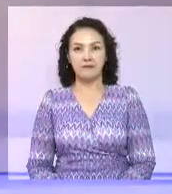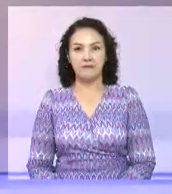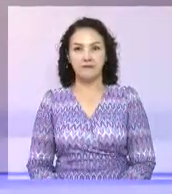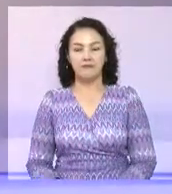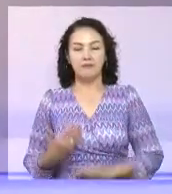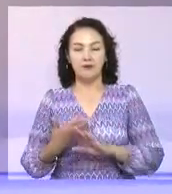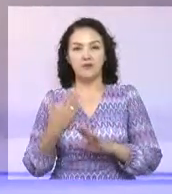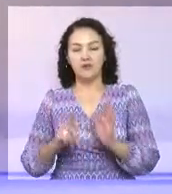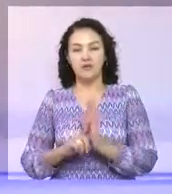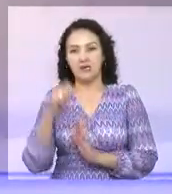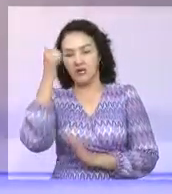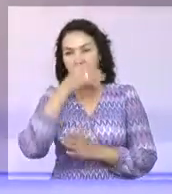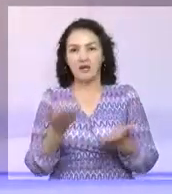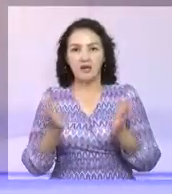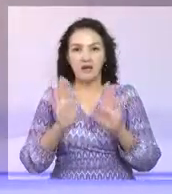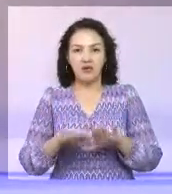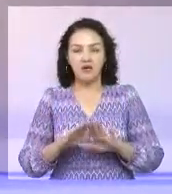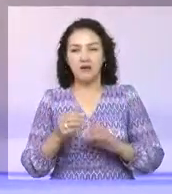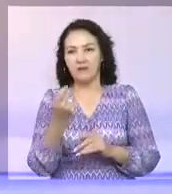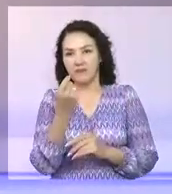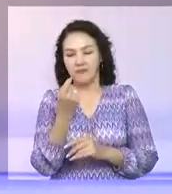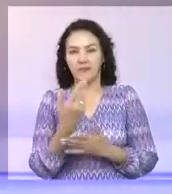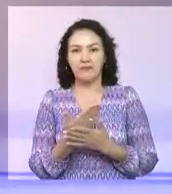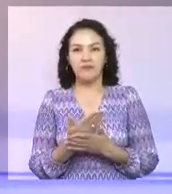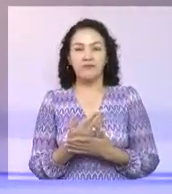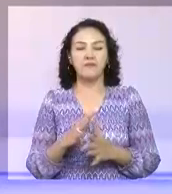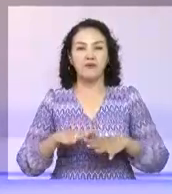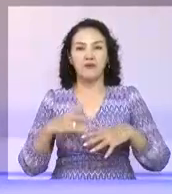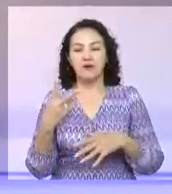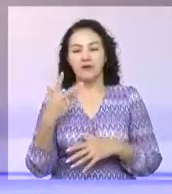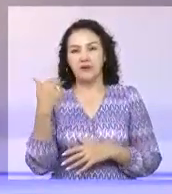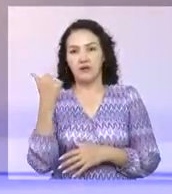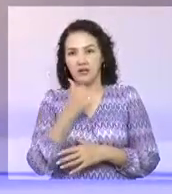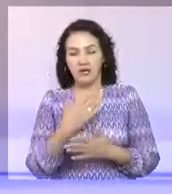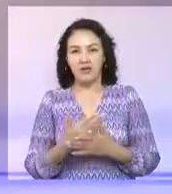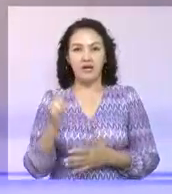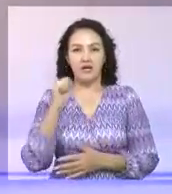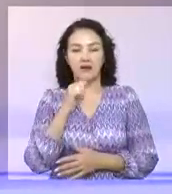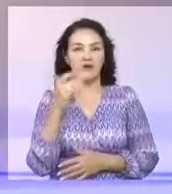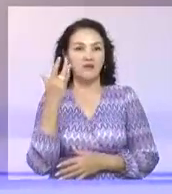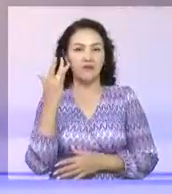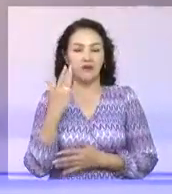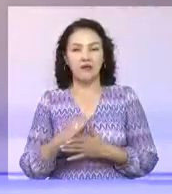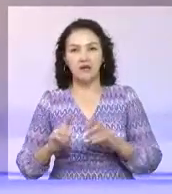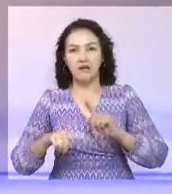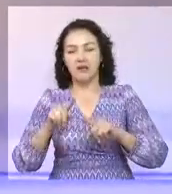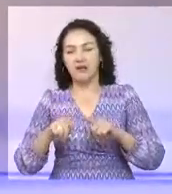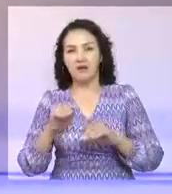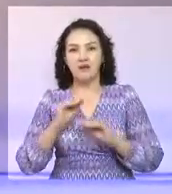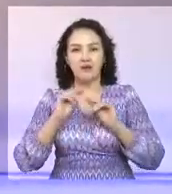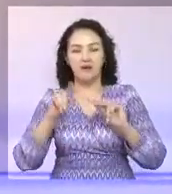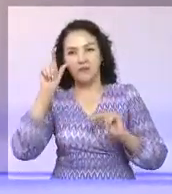До начала нового учебного года осталось всего ничего, а именно чуть более 3 недель. Август всегда является для родителей и